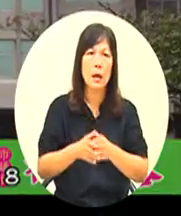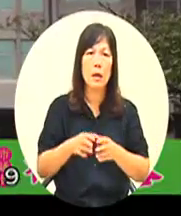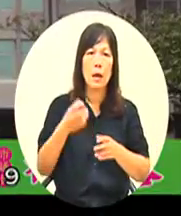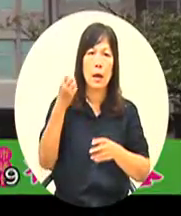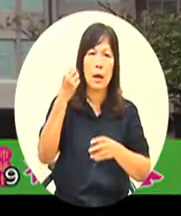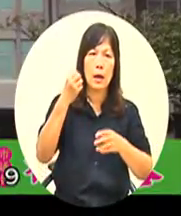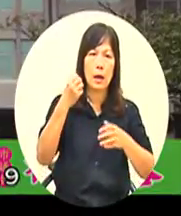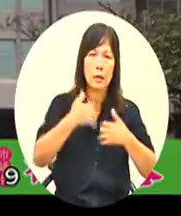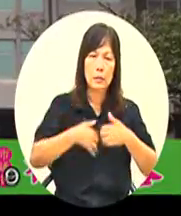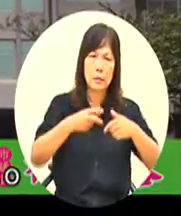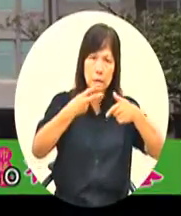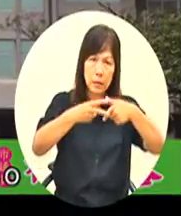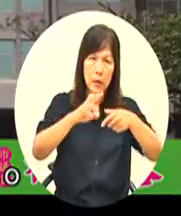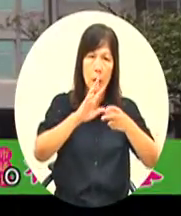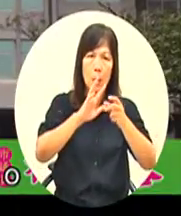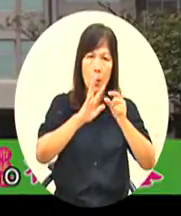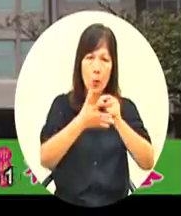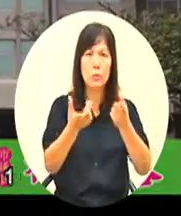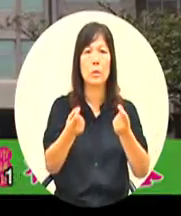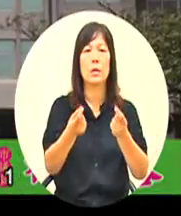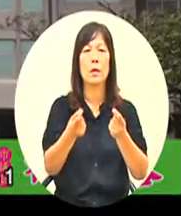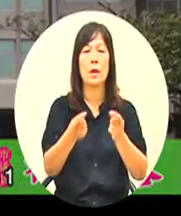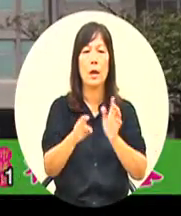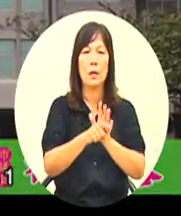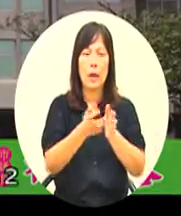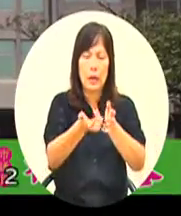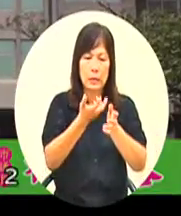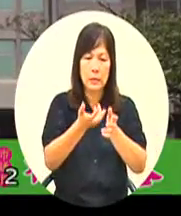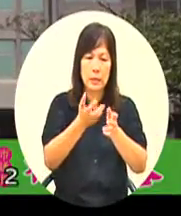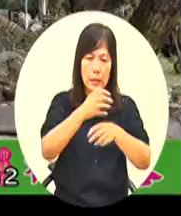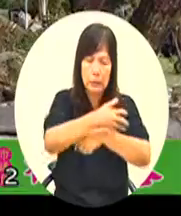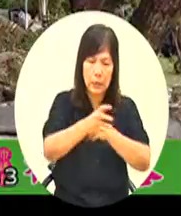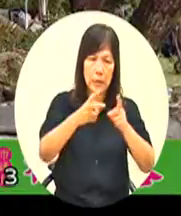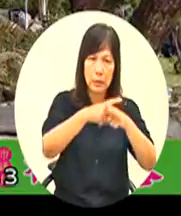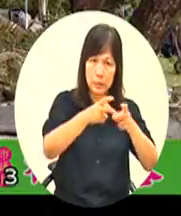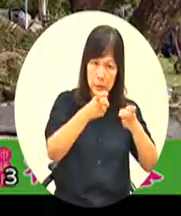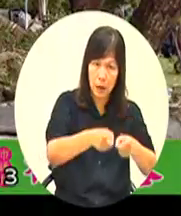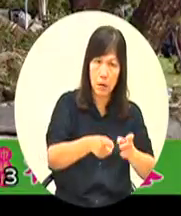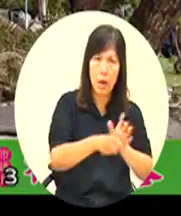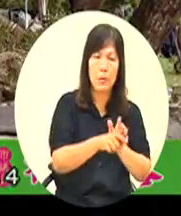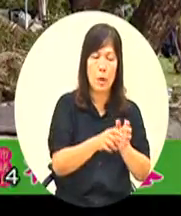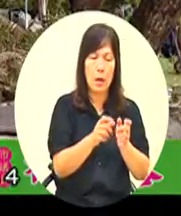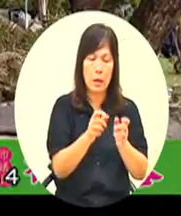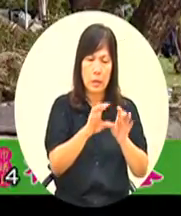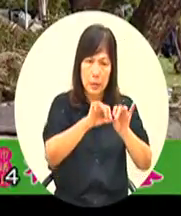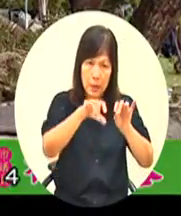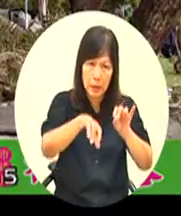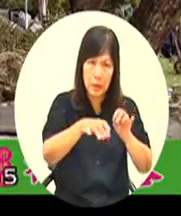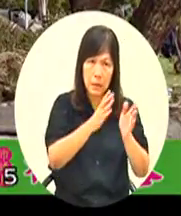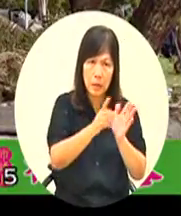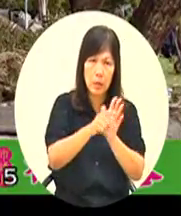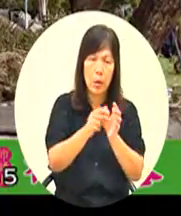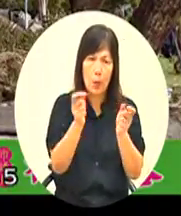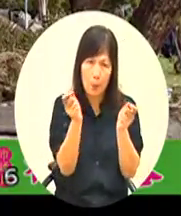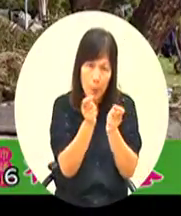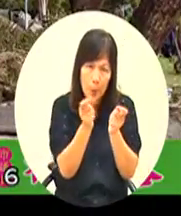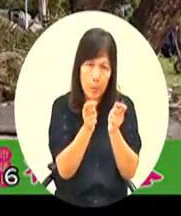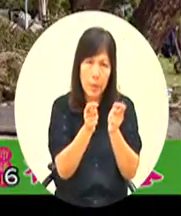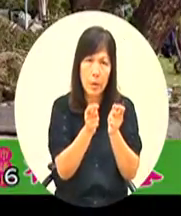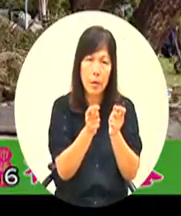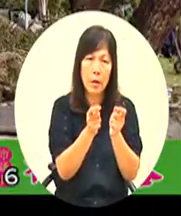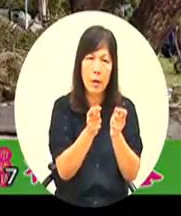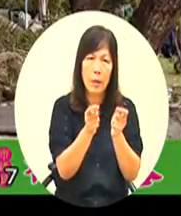中，哇，新仁国中嘛是足恐怖，因为前镇小港哈，位于我们的地理环境哦。就刚好拢伫